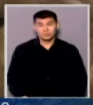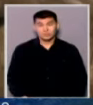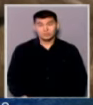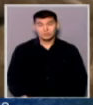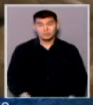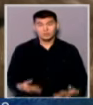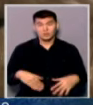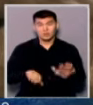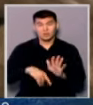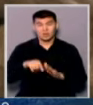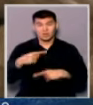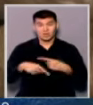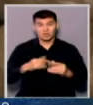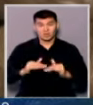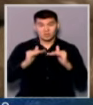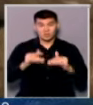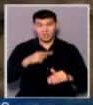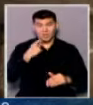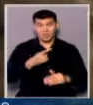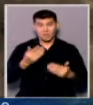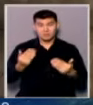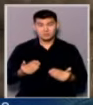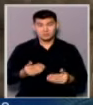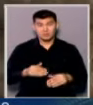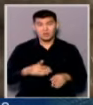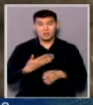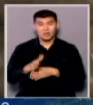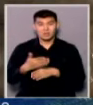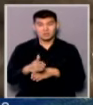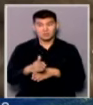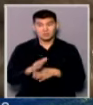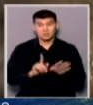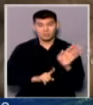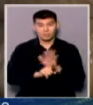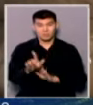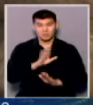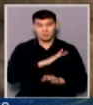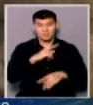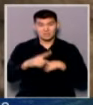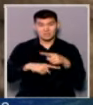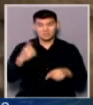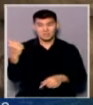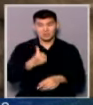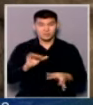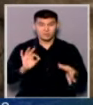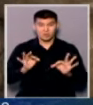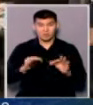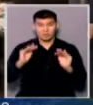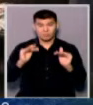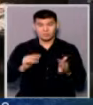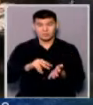Қалып, түсе береді енді жайлап. Уже өткенде айтқандағыдай астраханский сезон басталды. Уже келесі аптаға уже нормаға келеді